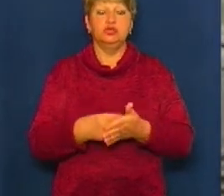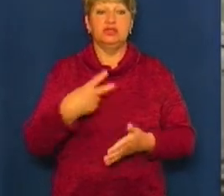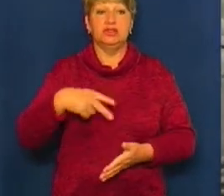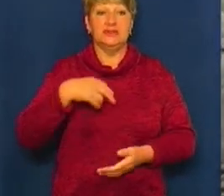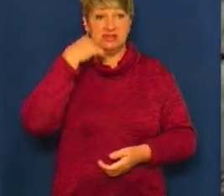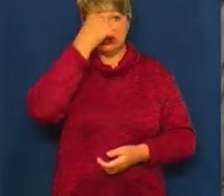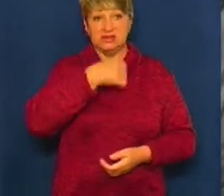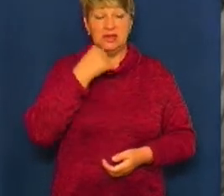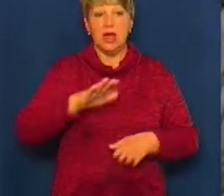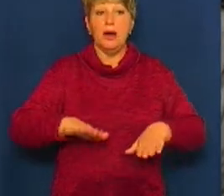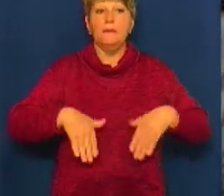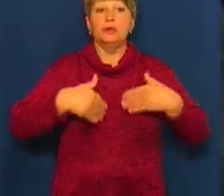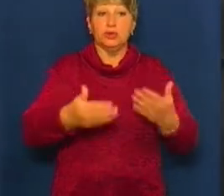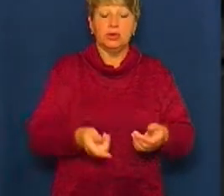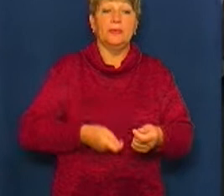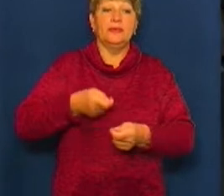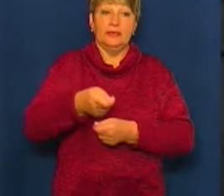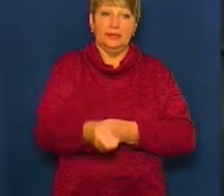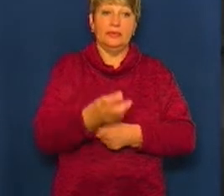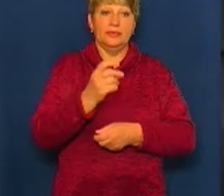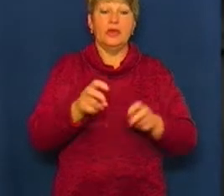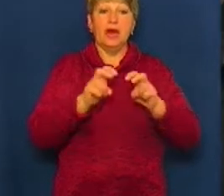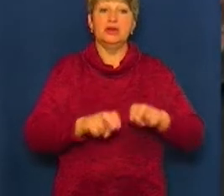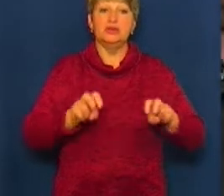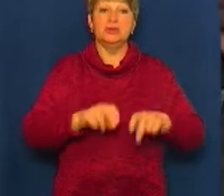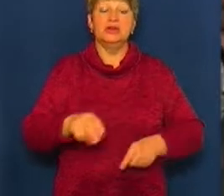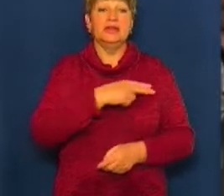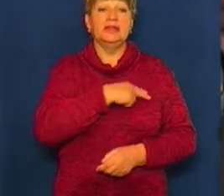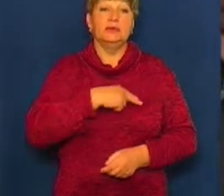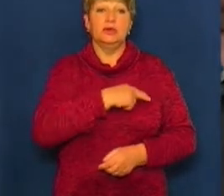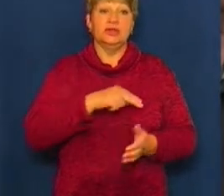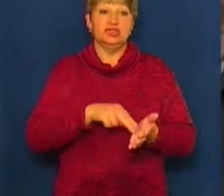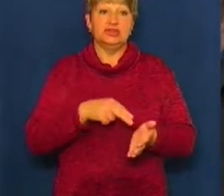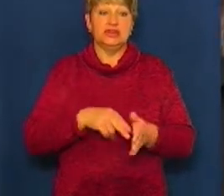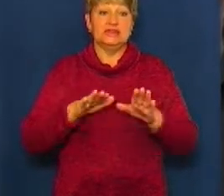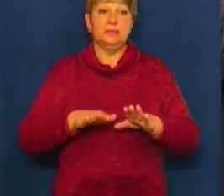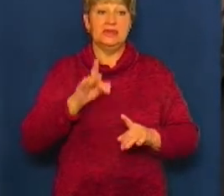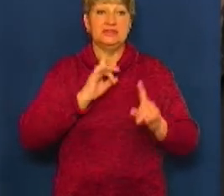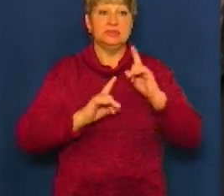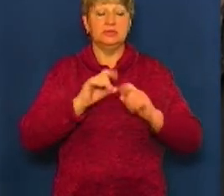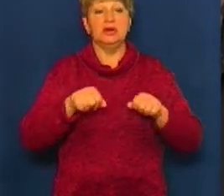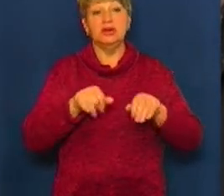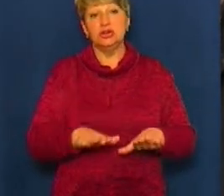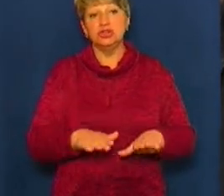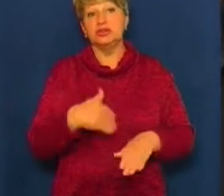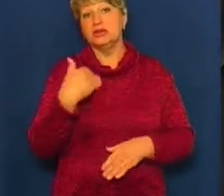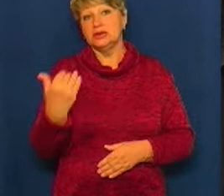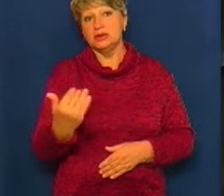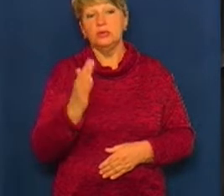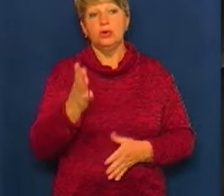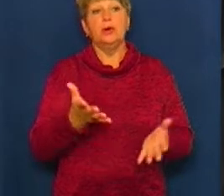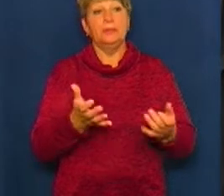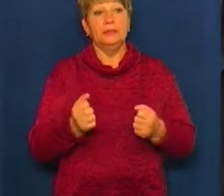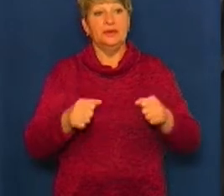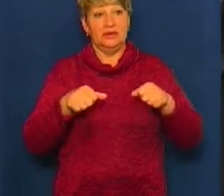департаментом підготовлена і подана на розсуд депутатів Черкаської міської ради. Рішення за ними, буде прийнято рішення, будуть